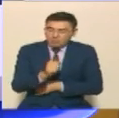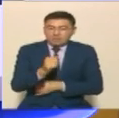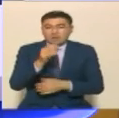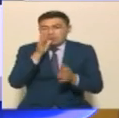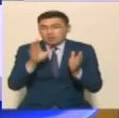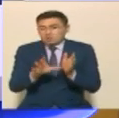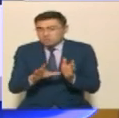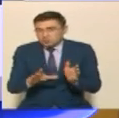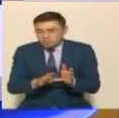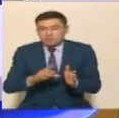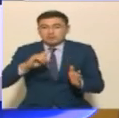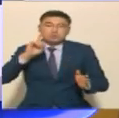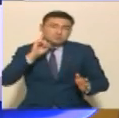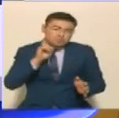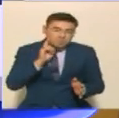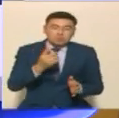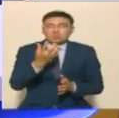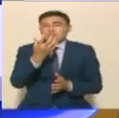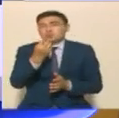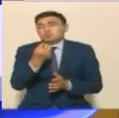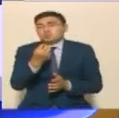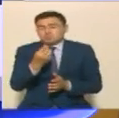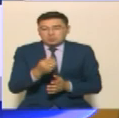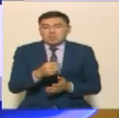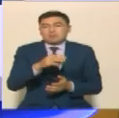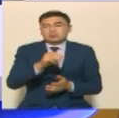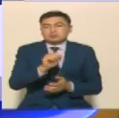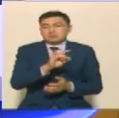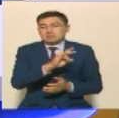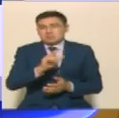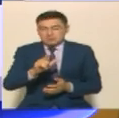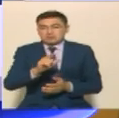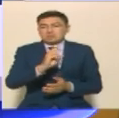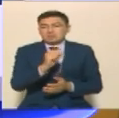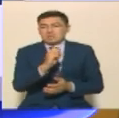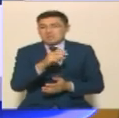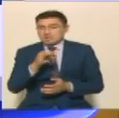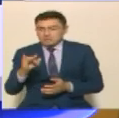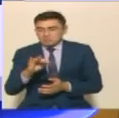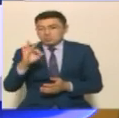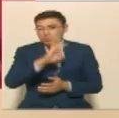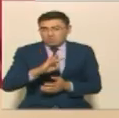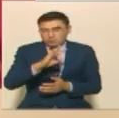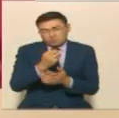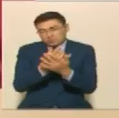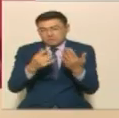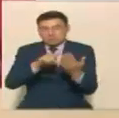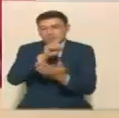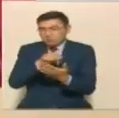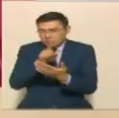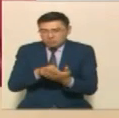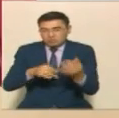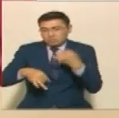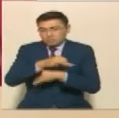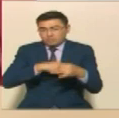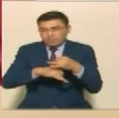энергетика мүмкіндіктері, өңірдің әлеуметтік экономикалық әлеуеті, Транскаспий көлік бағытын дамыту мен қолдауға байланысты мәселелерді талқылады. Ақш